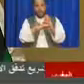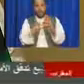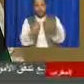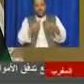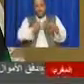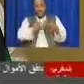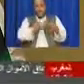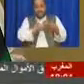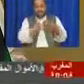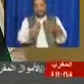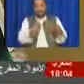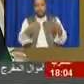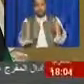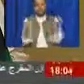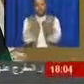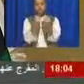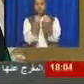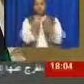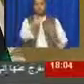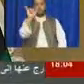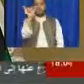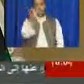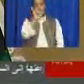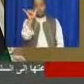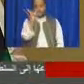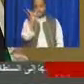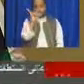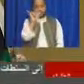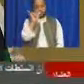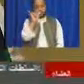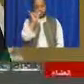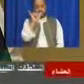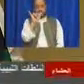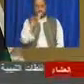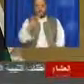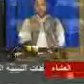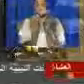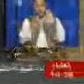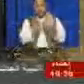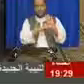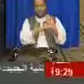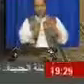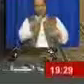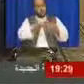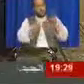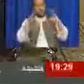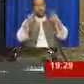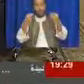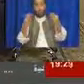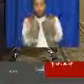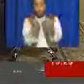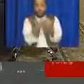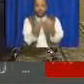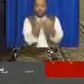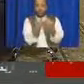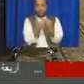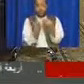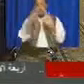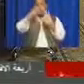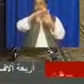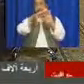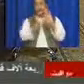المصالحه واهميتهم في في موضوع المصالحه لماذا